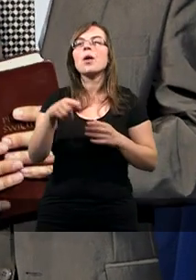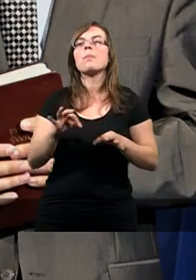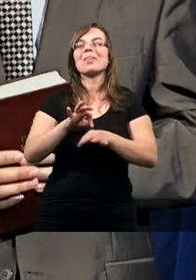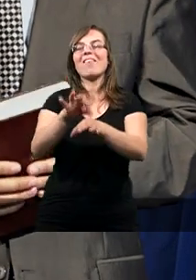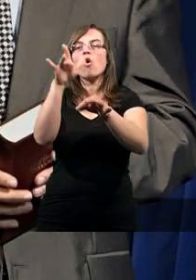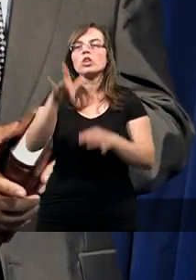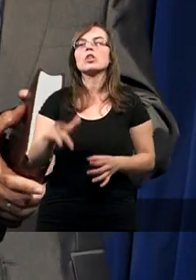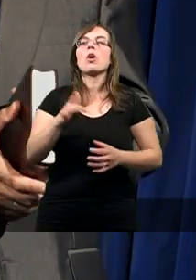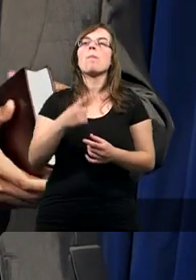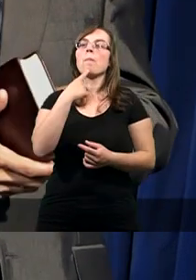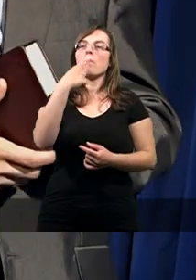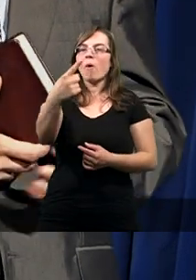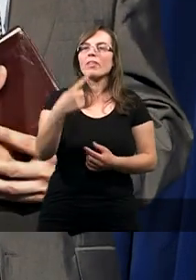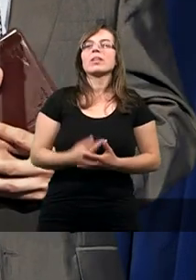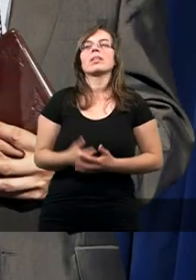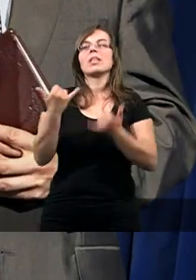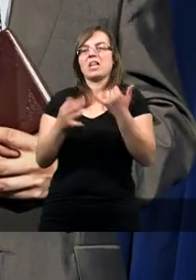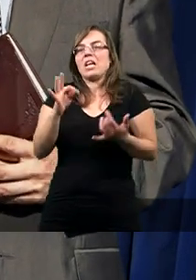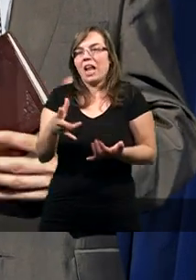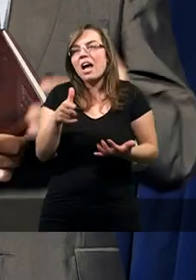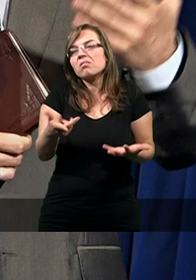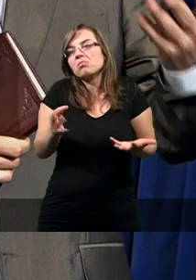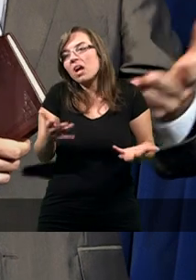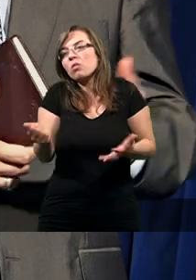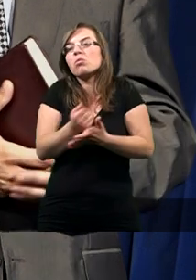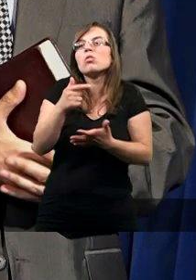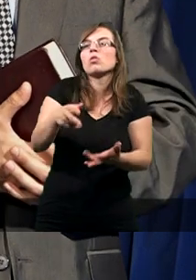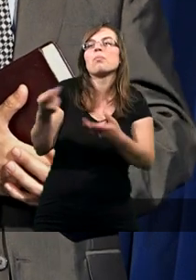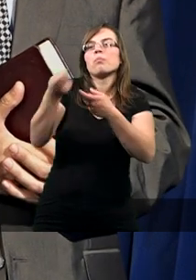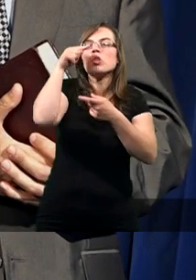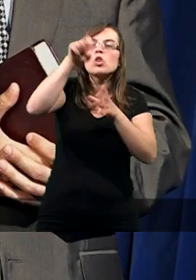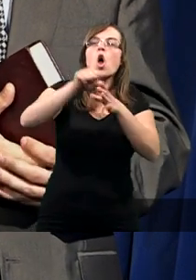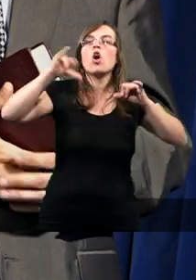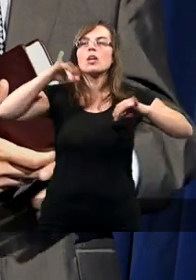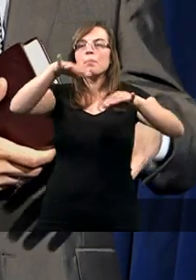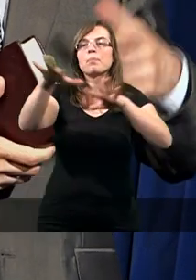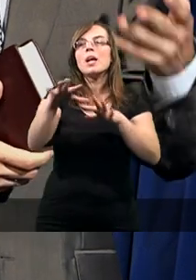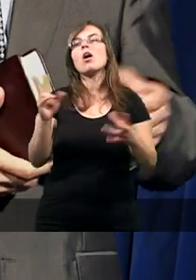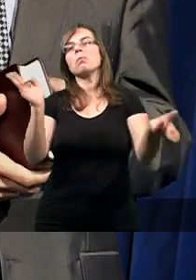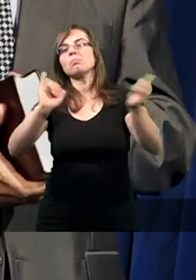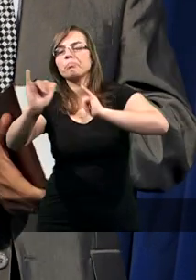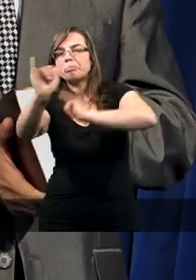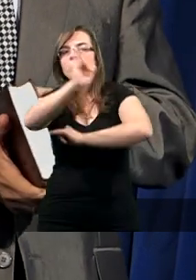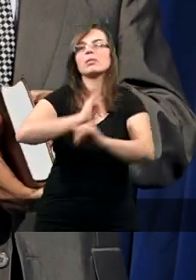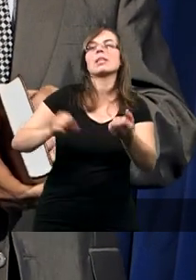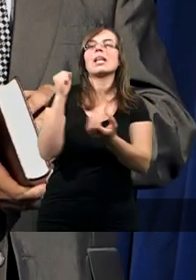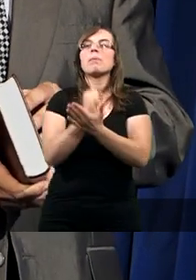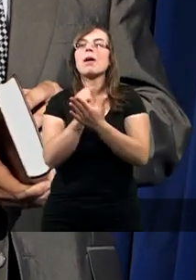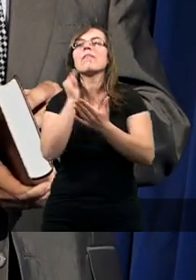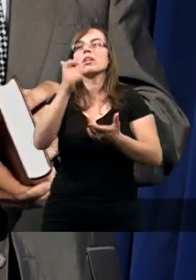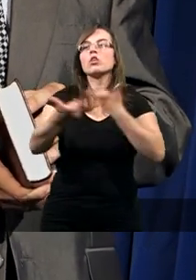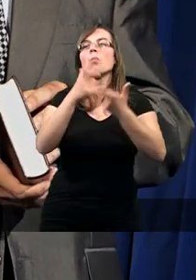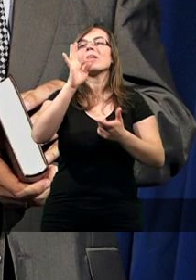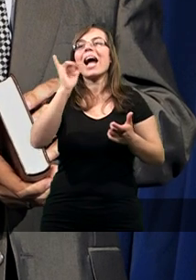ten przewodniczący powiedział, jeżeli tak, to pojedźcie z powrotem do siebie, omówcie sprawę, a po